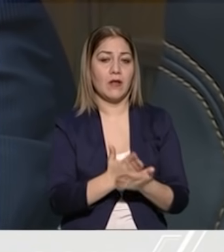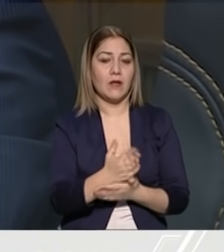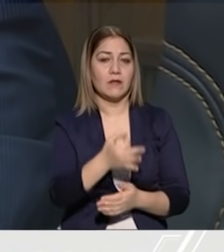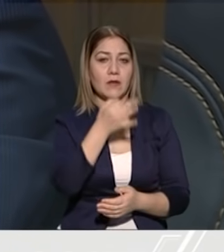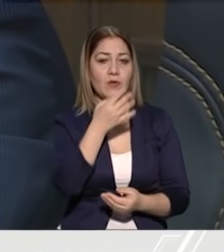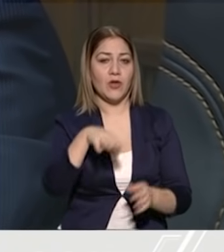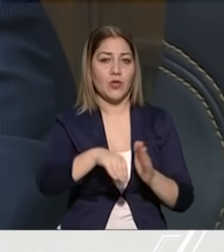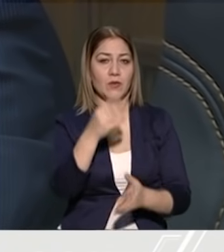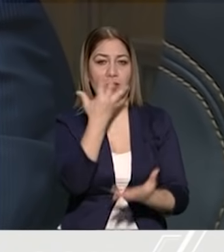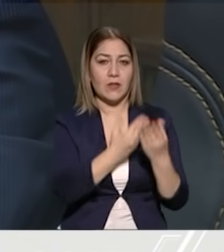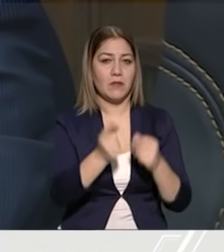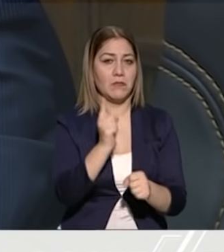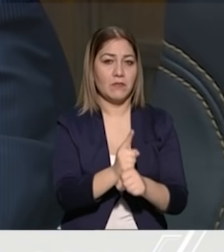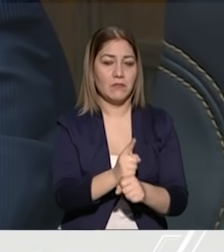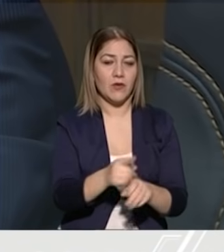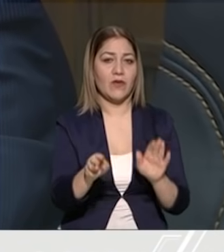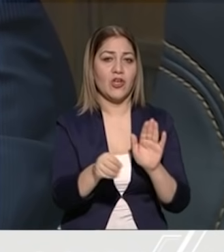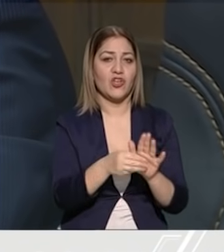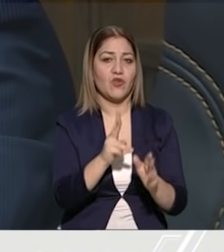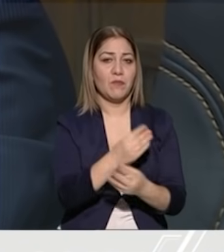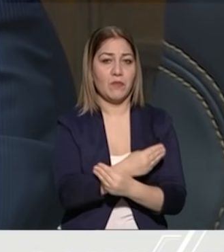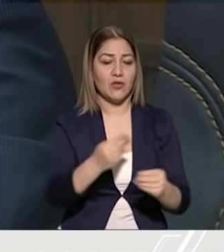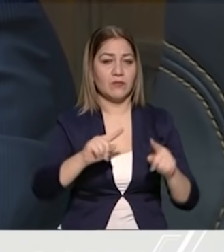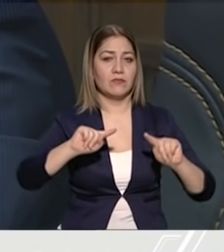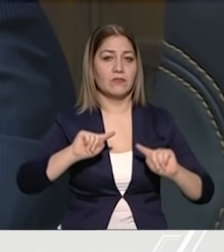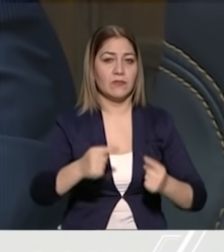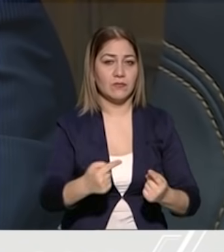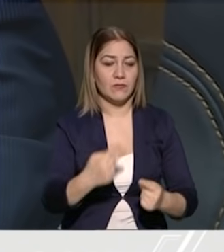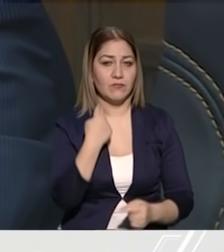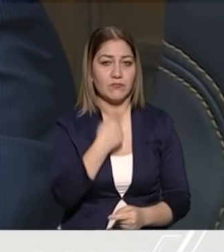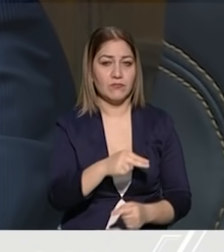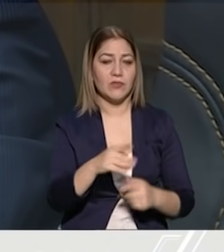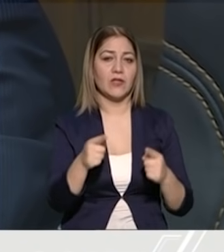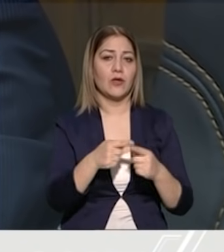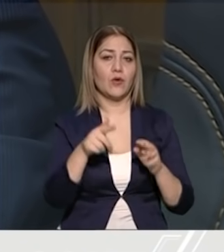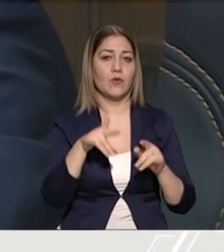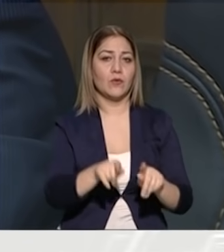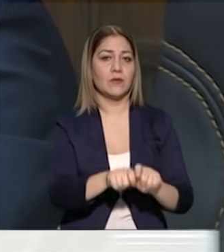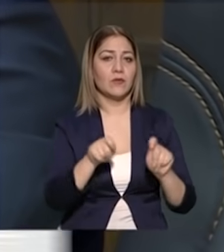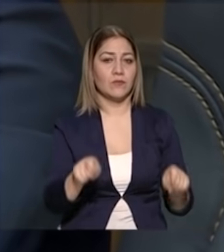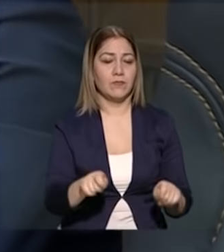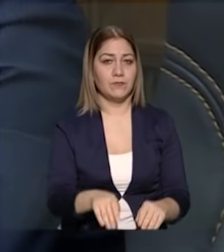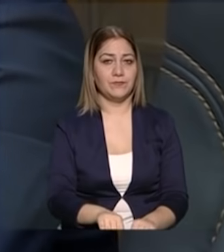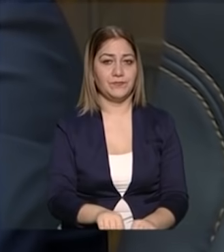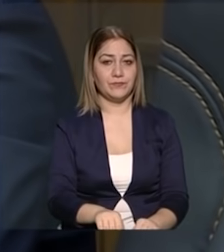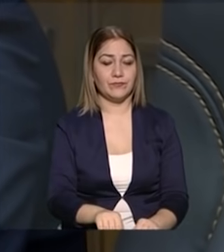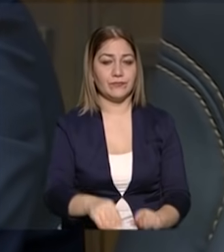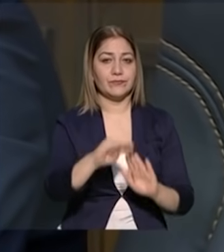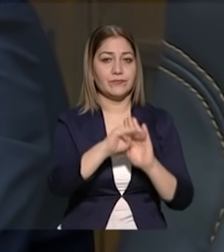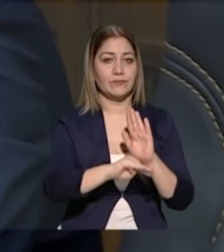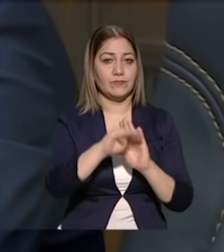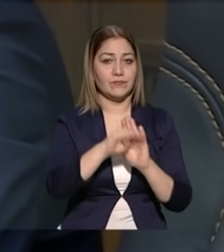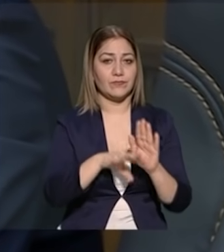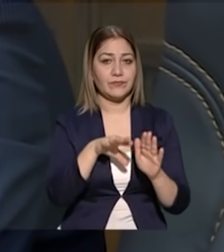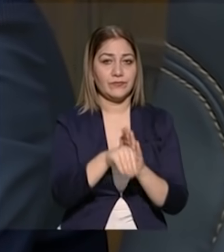չկեղծելը, ընտրակաշարք բաժանողին ձերբակալելը, կալանավորելը, քրեական գործ հարուցելը։ Խաղի կանոնների մեջ է մտնում